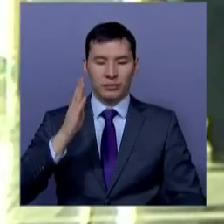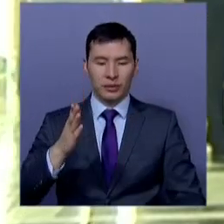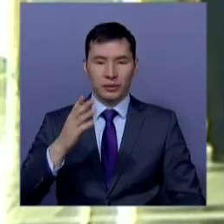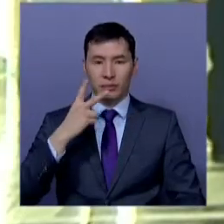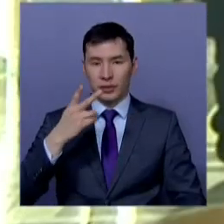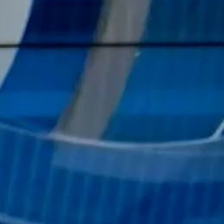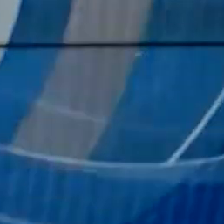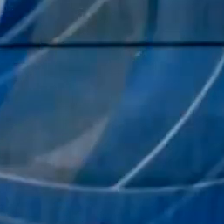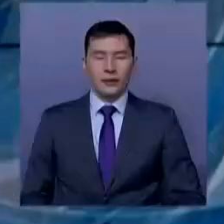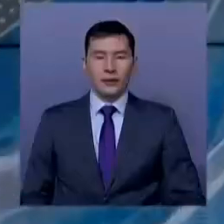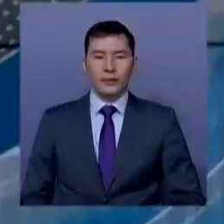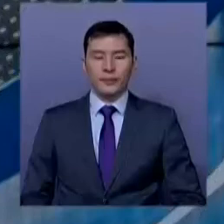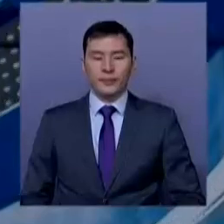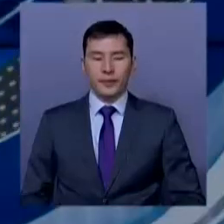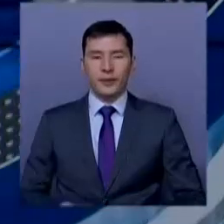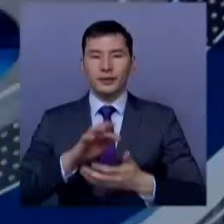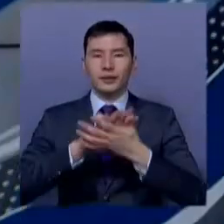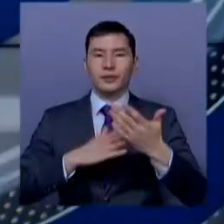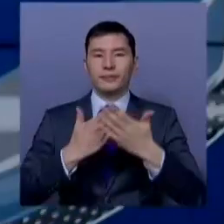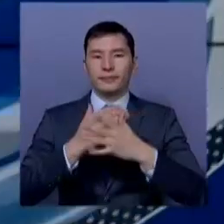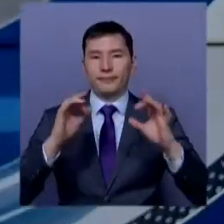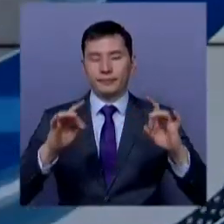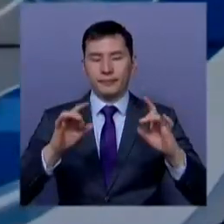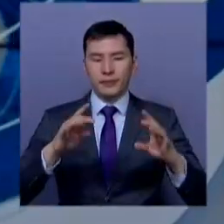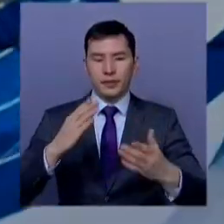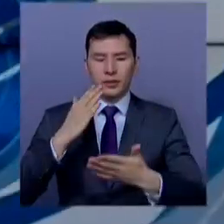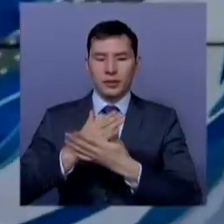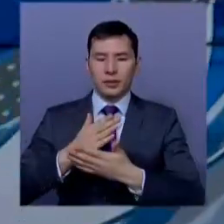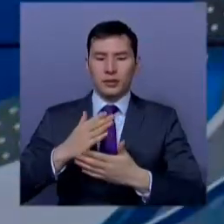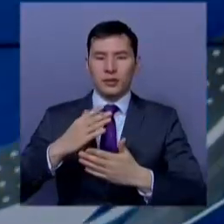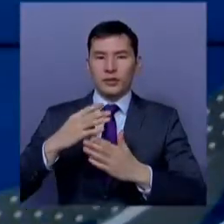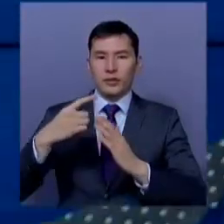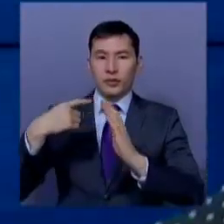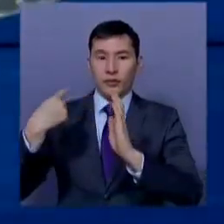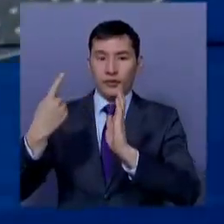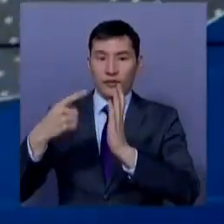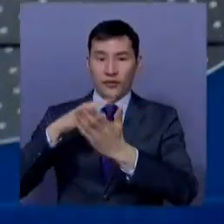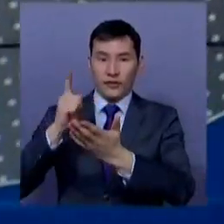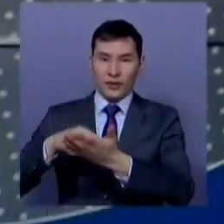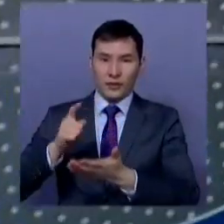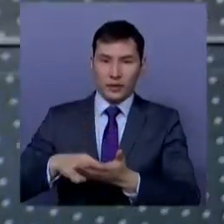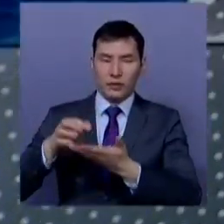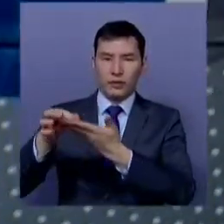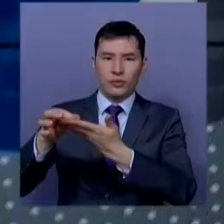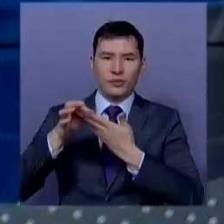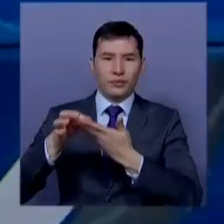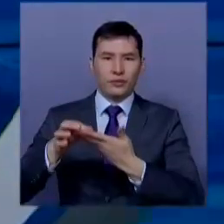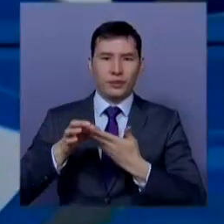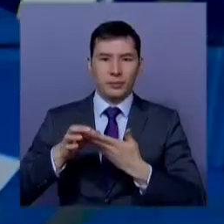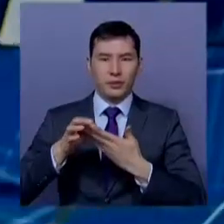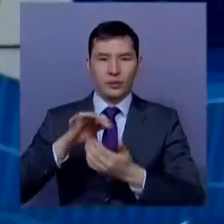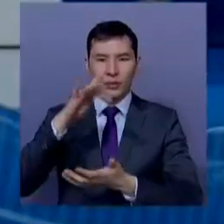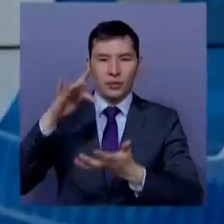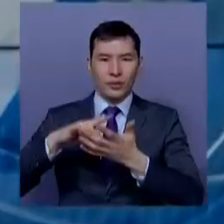хабар деп ойлаймын. Жалғастырамыз. Толассыз сұрақтарға ұтымды жауаптар. қала тұрғындарының талап арыздарына шахар